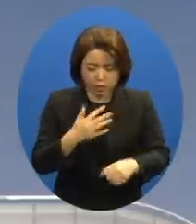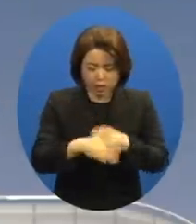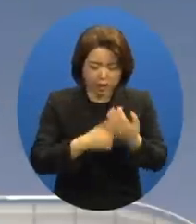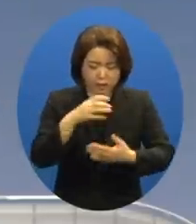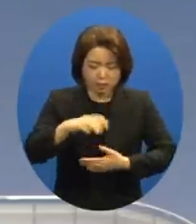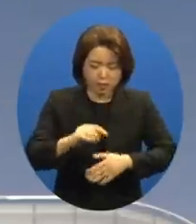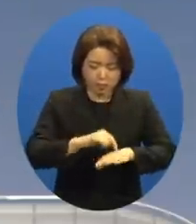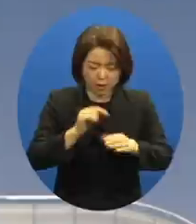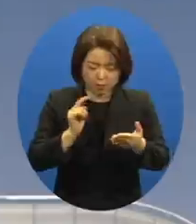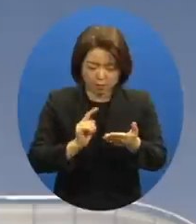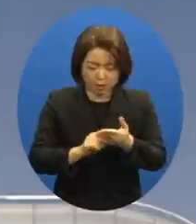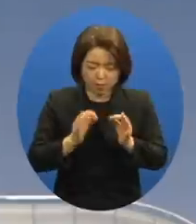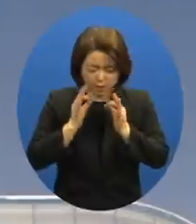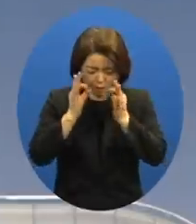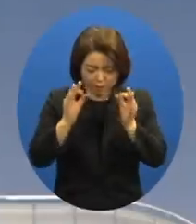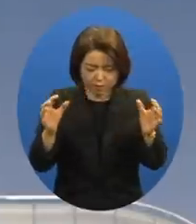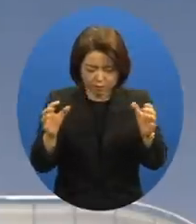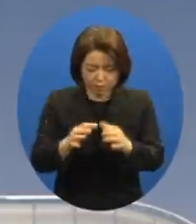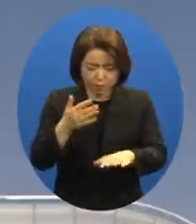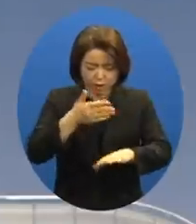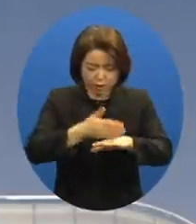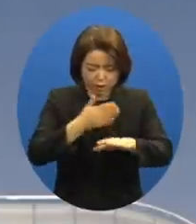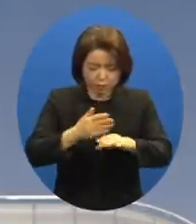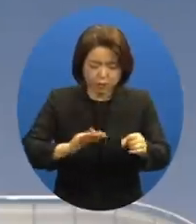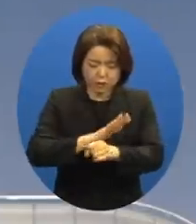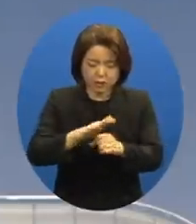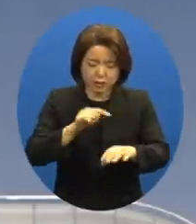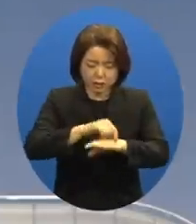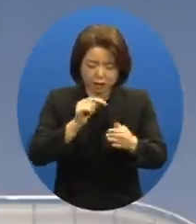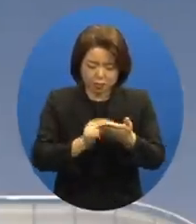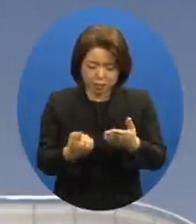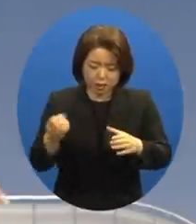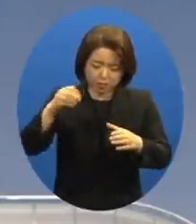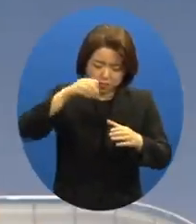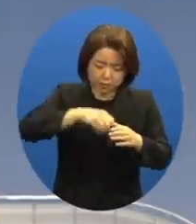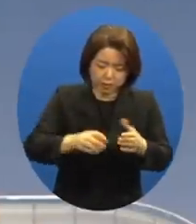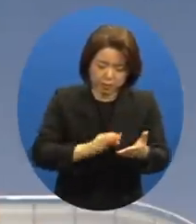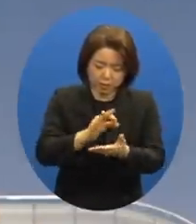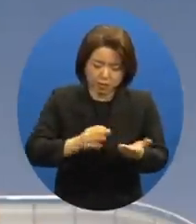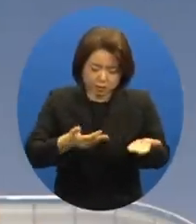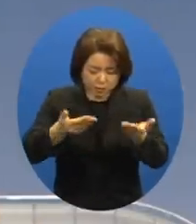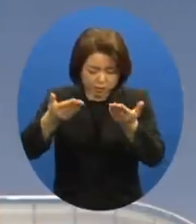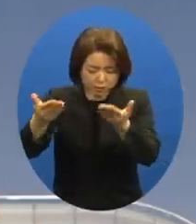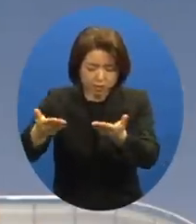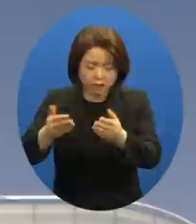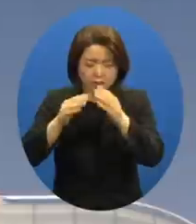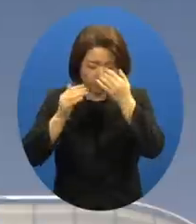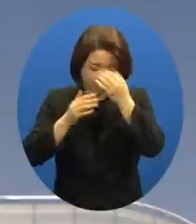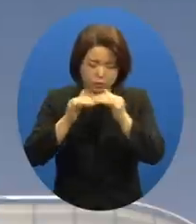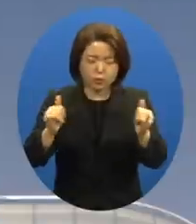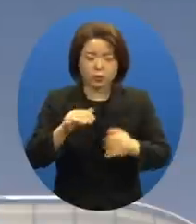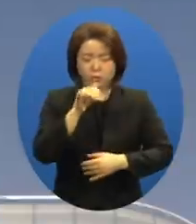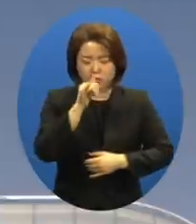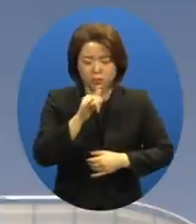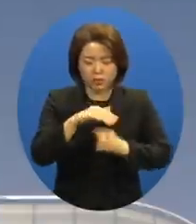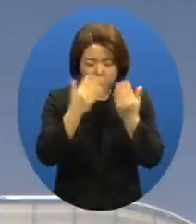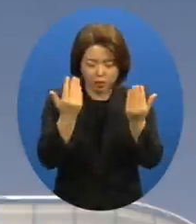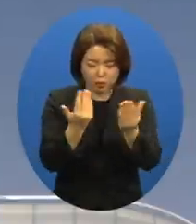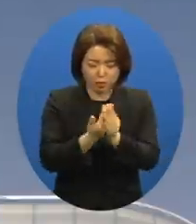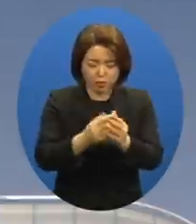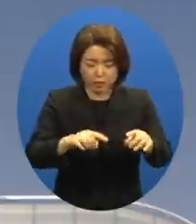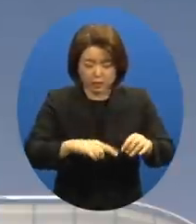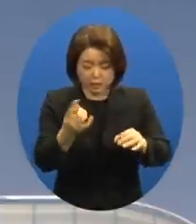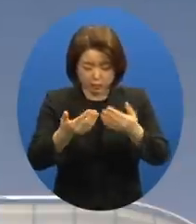마음을 간절히 뭐 와 감사와 사랑의 마음을 담아 헌금하는 성도들이 있습니다 온전한 십일조를